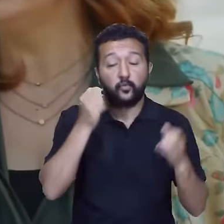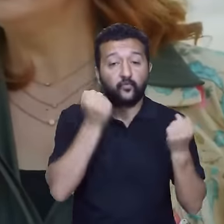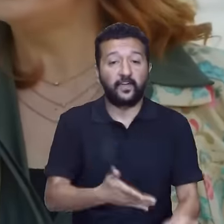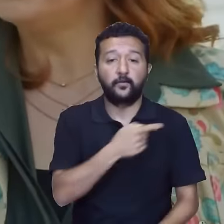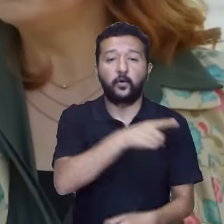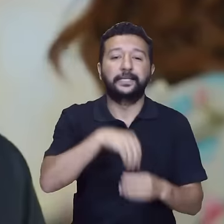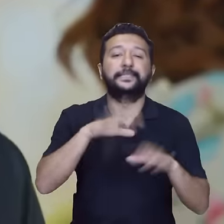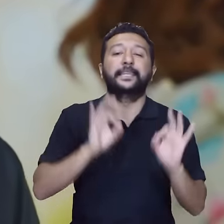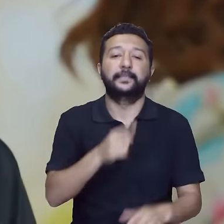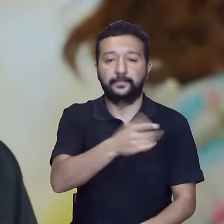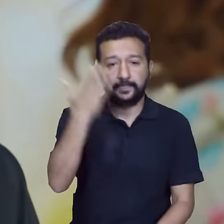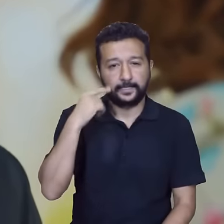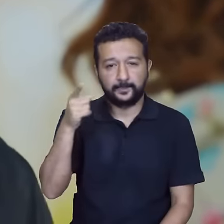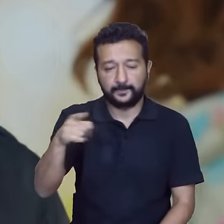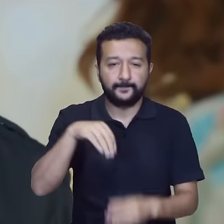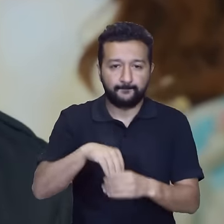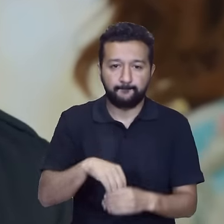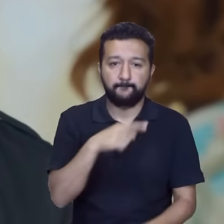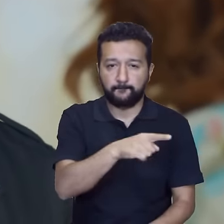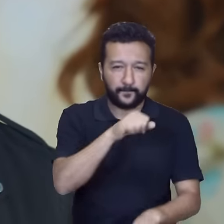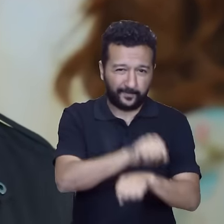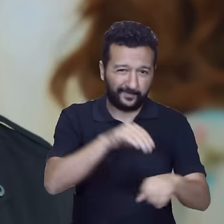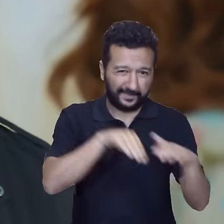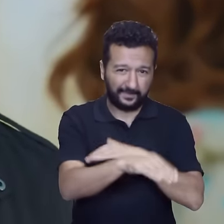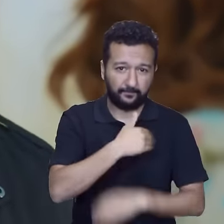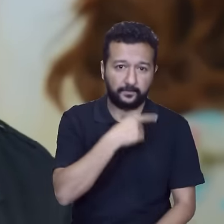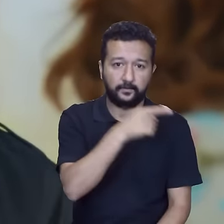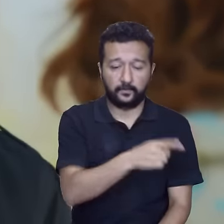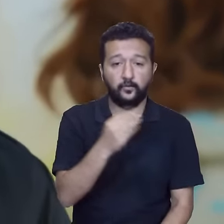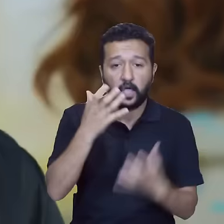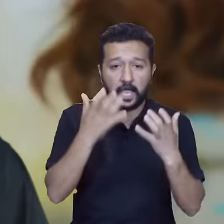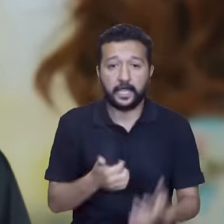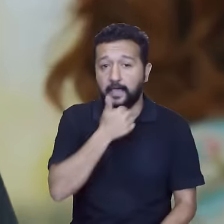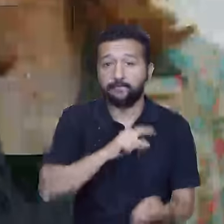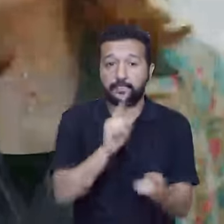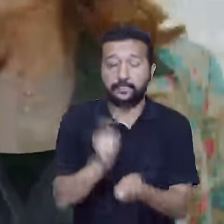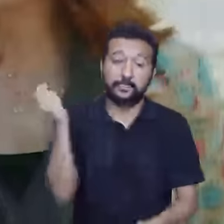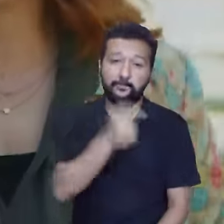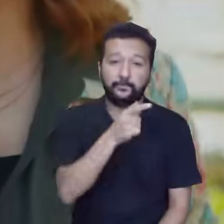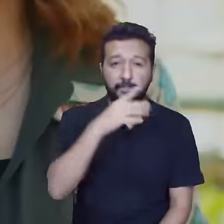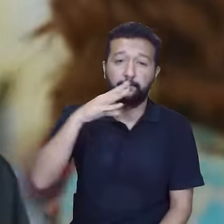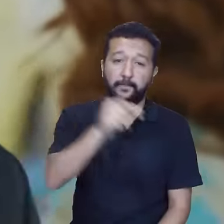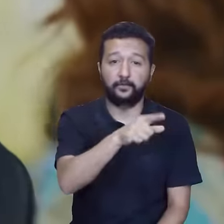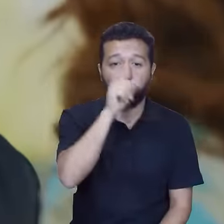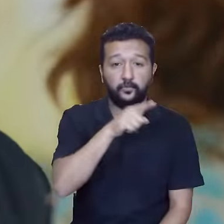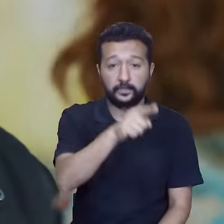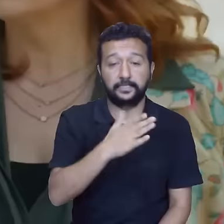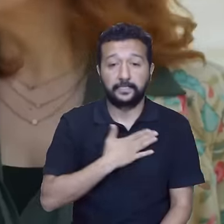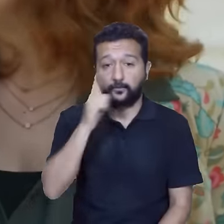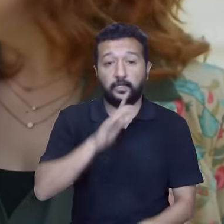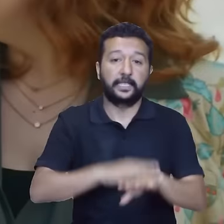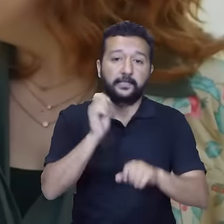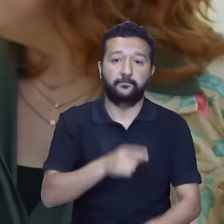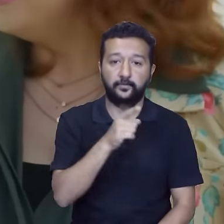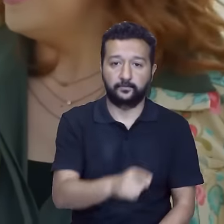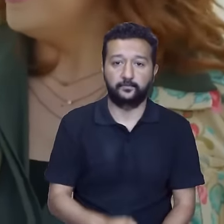Kızım ondan değil o. Geçenlerde gözaltına aldı ya beni. İşte çok ağır abiler girmiş araya. Biraz azarlamışlar Hulusi abi. Saygıdan öyle